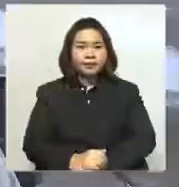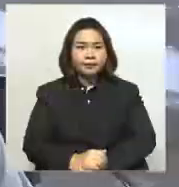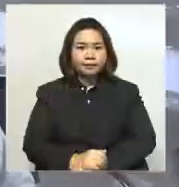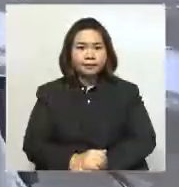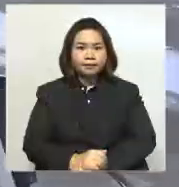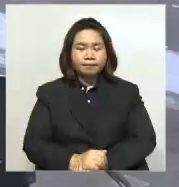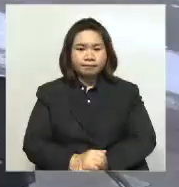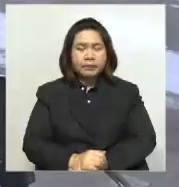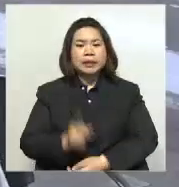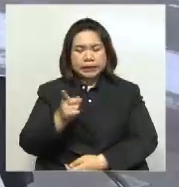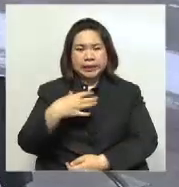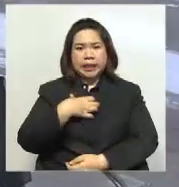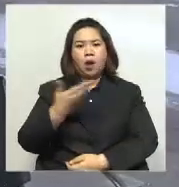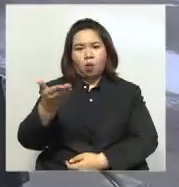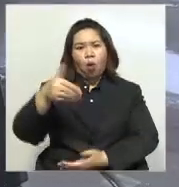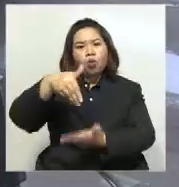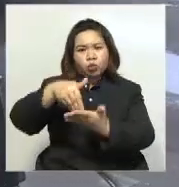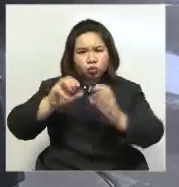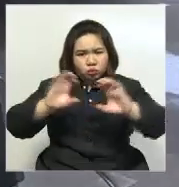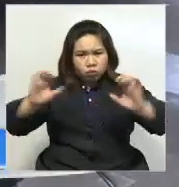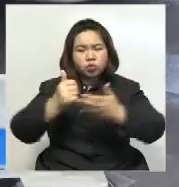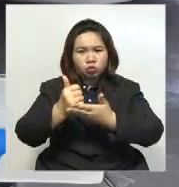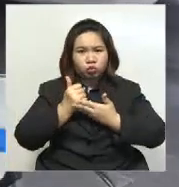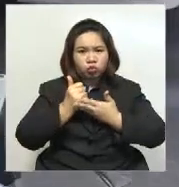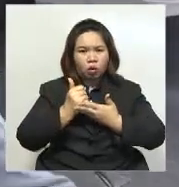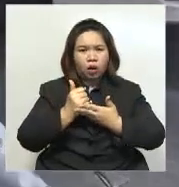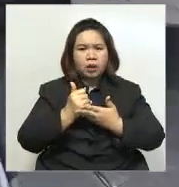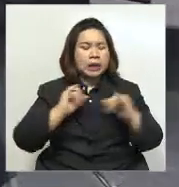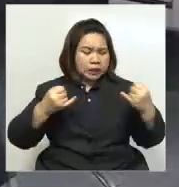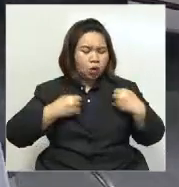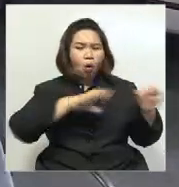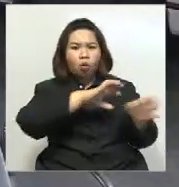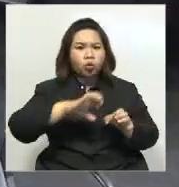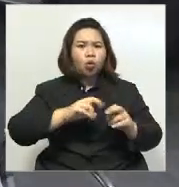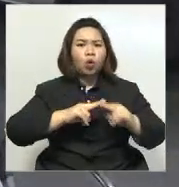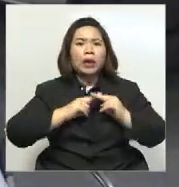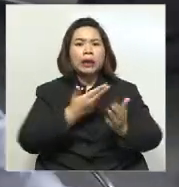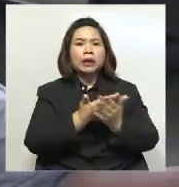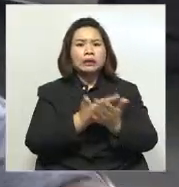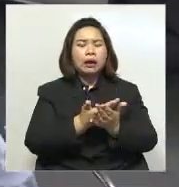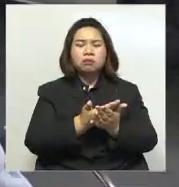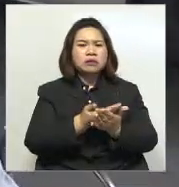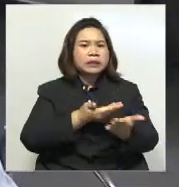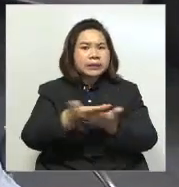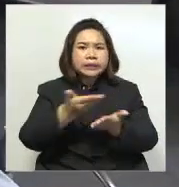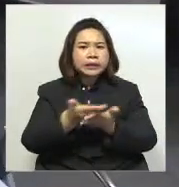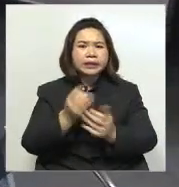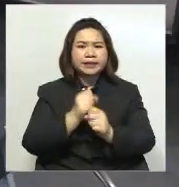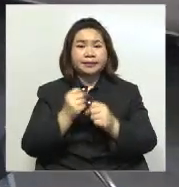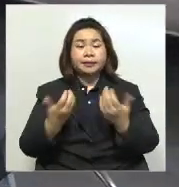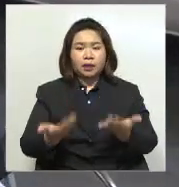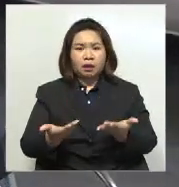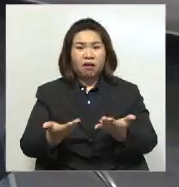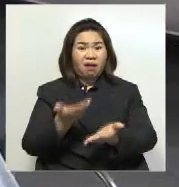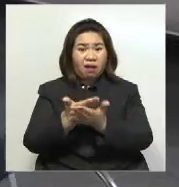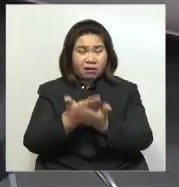ของการเงินสนับสนุนนะเพราะว่าผู้ประกอบการบางคนก็ไม่มีทุนที่จะไปซื้อรถราคา